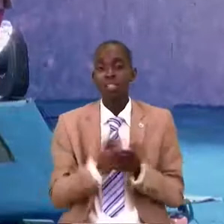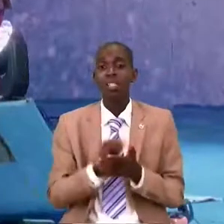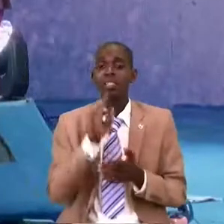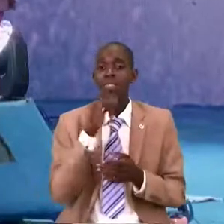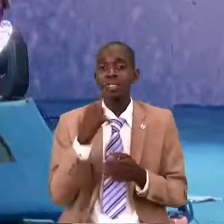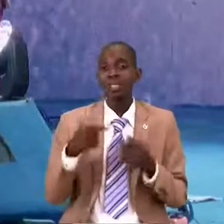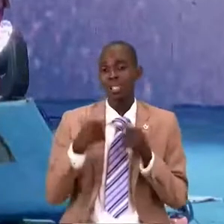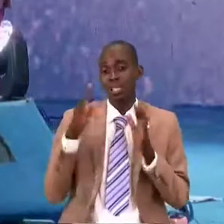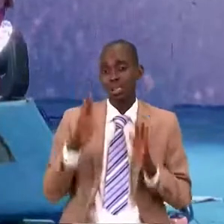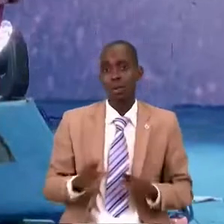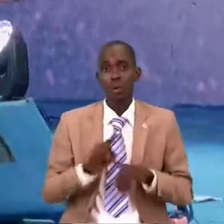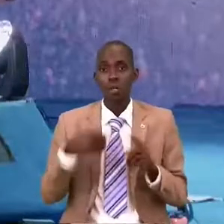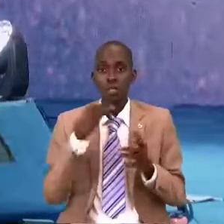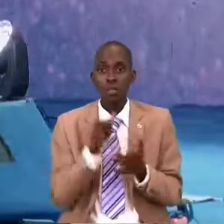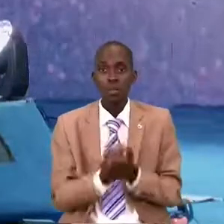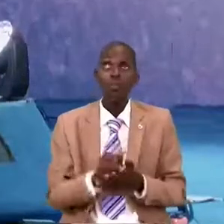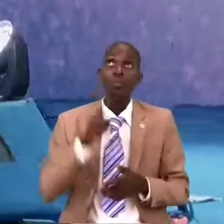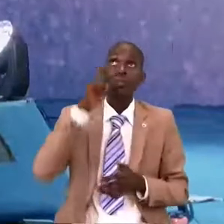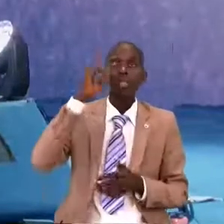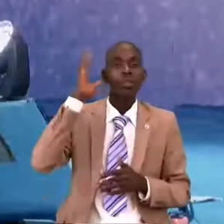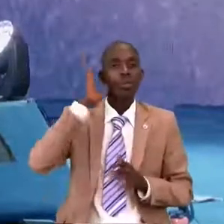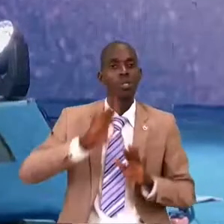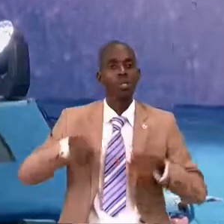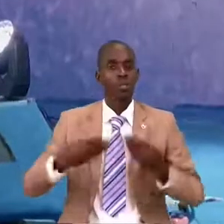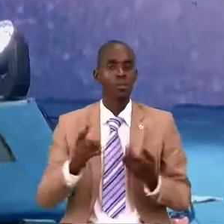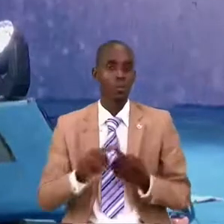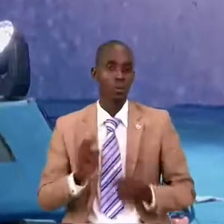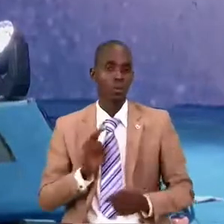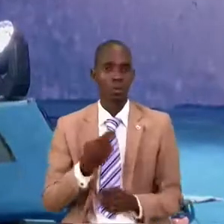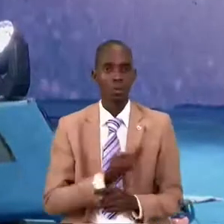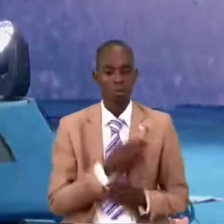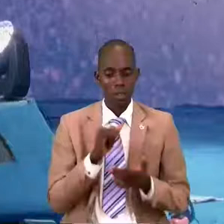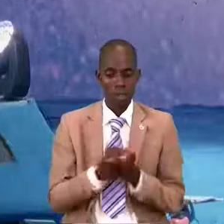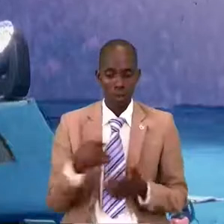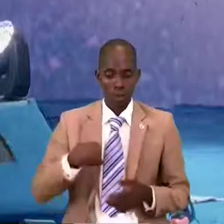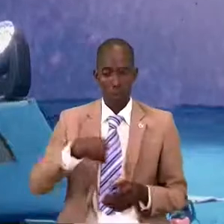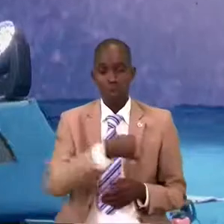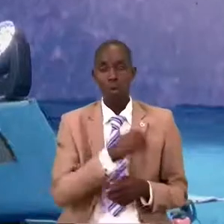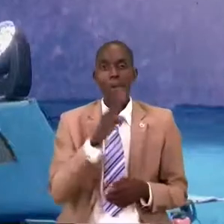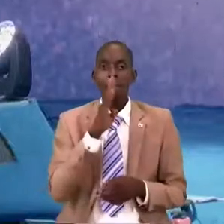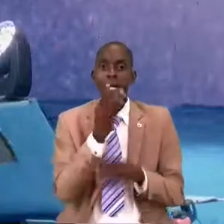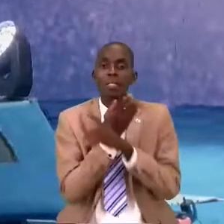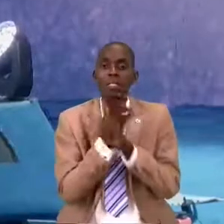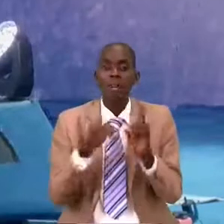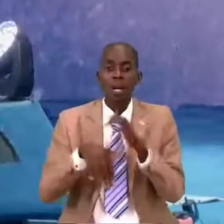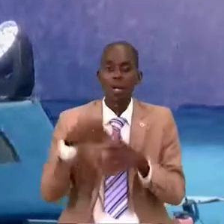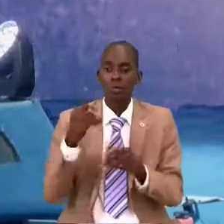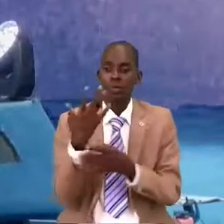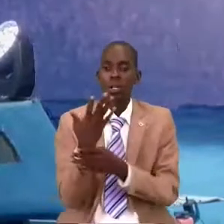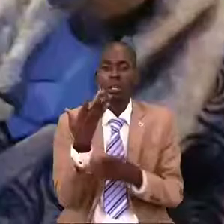serions délivrés de la main de nos ennemis, de le servir sans crainte.